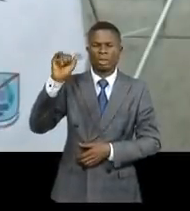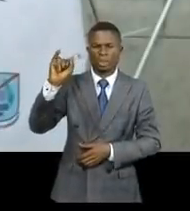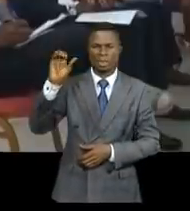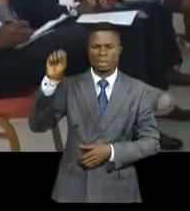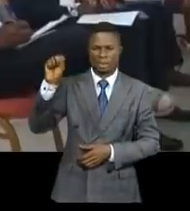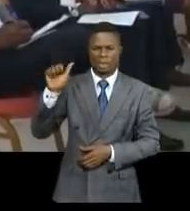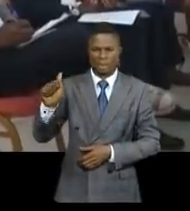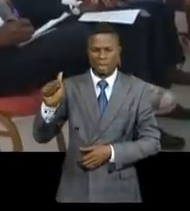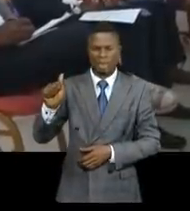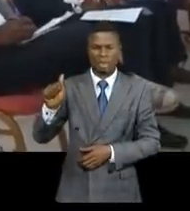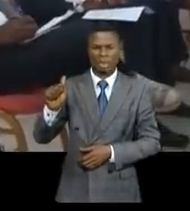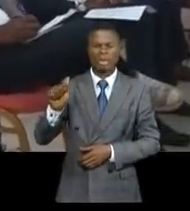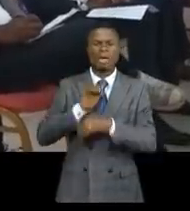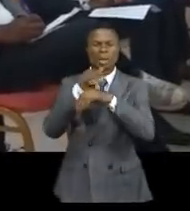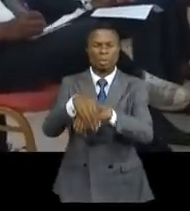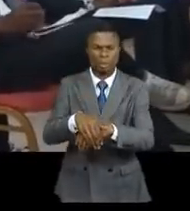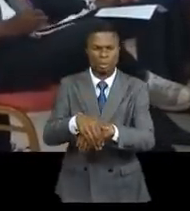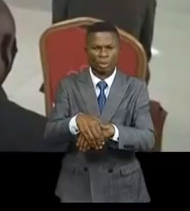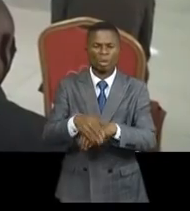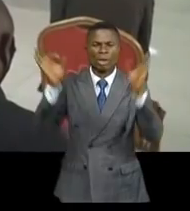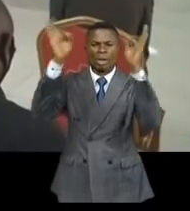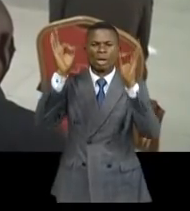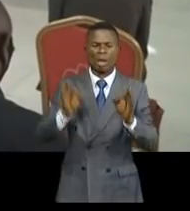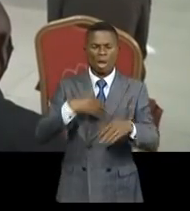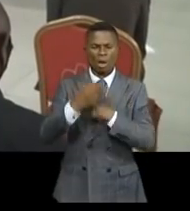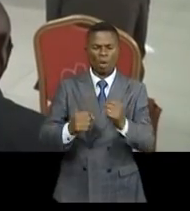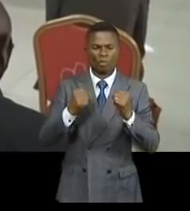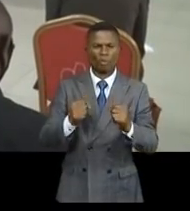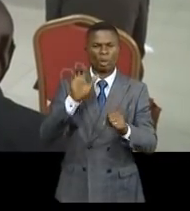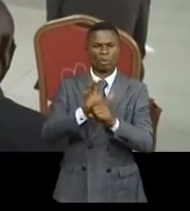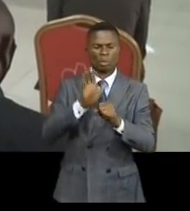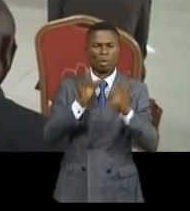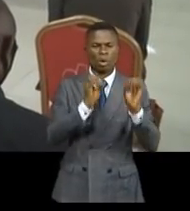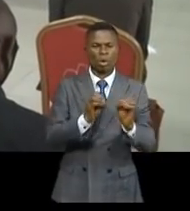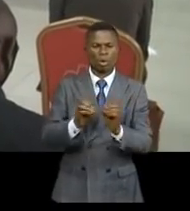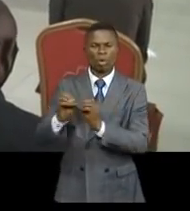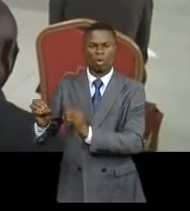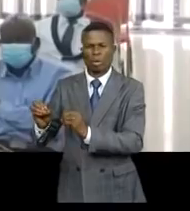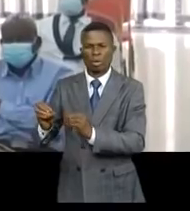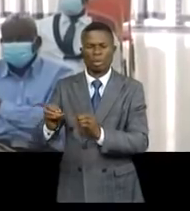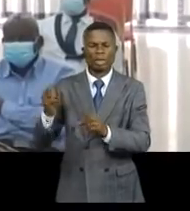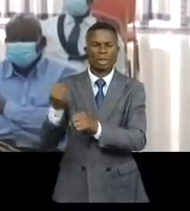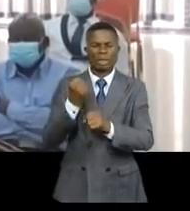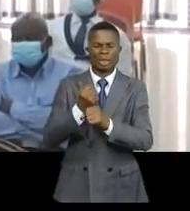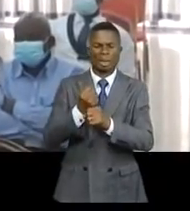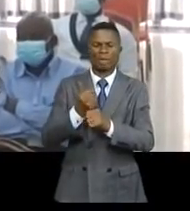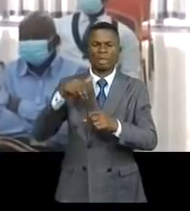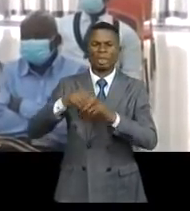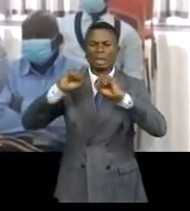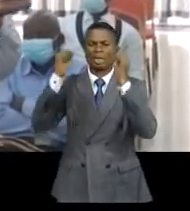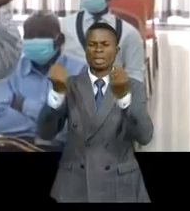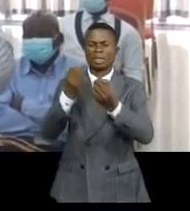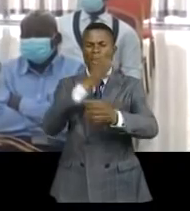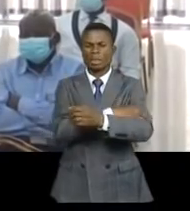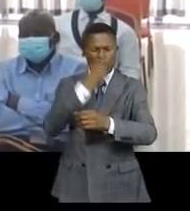Africa, ou CISA, contribue à la fédération des efforts des différentes organisations et acteurs de la société civile pour la